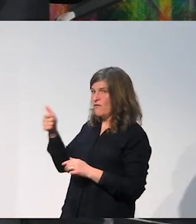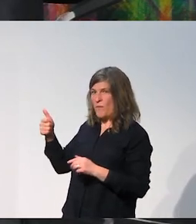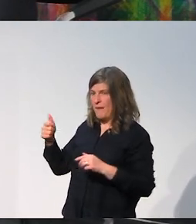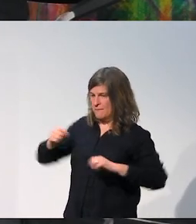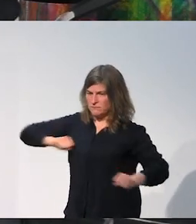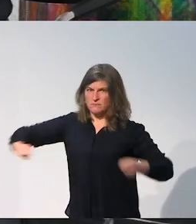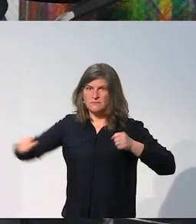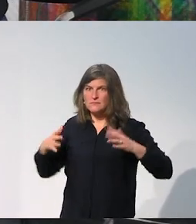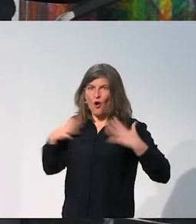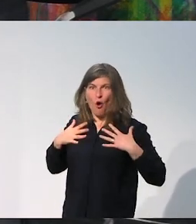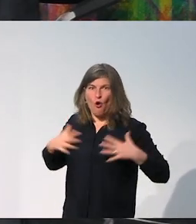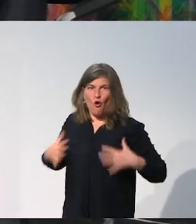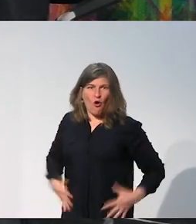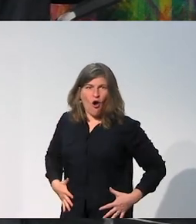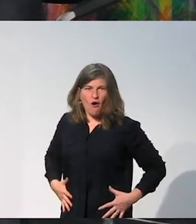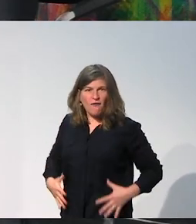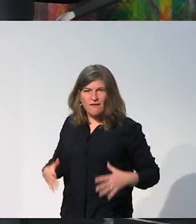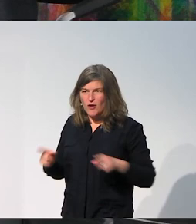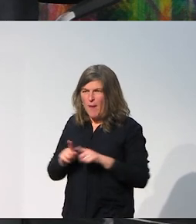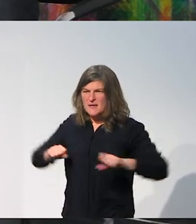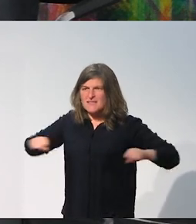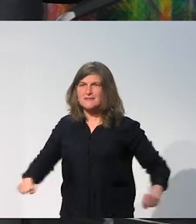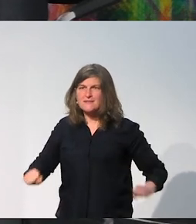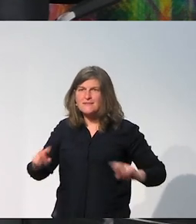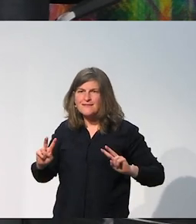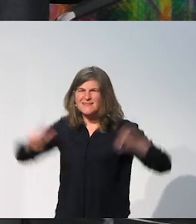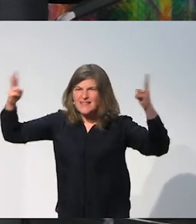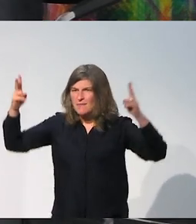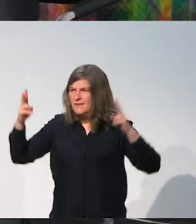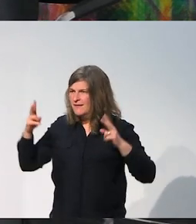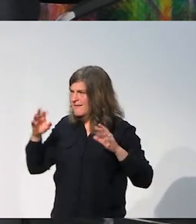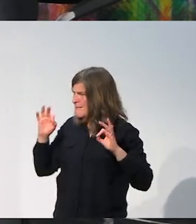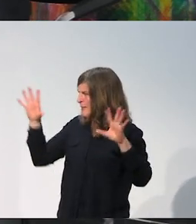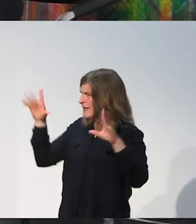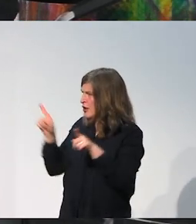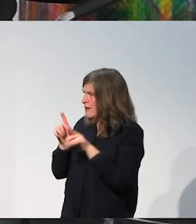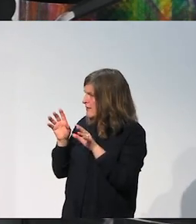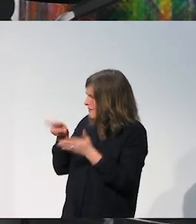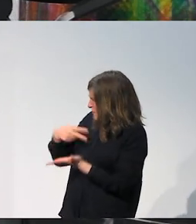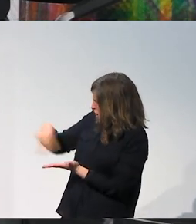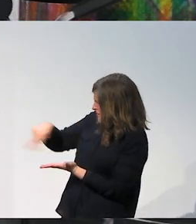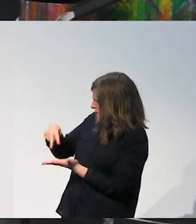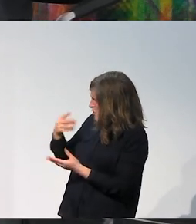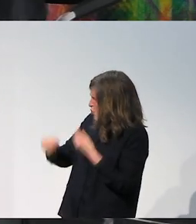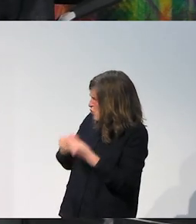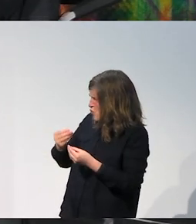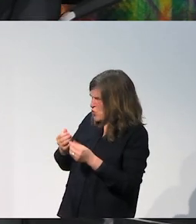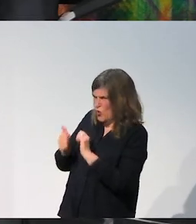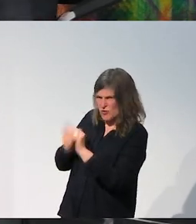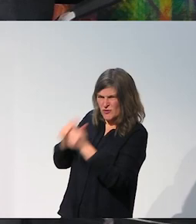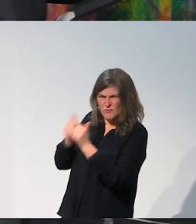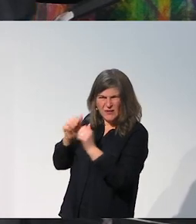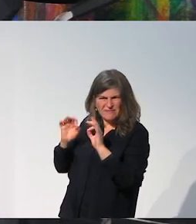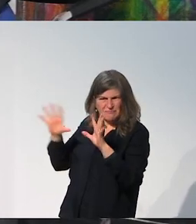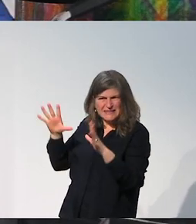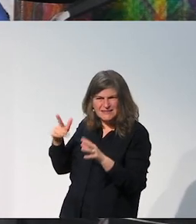quelque chose dans votre corps de tendu aussi, de dynamique, et de presque comme une danseuse ou une athlète, si je peux me permettre.